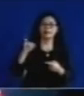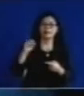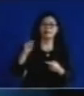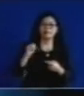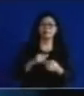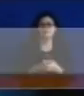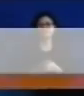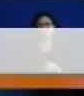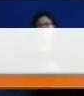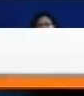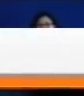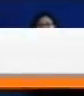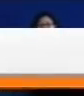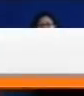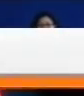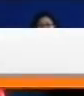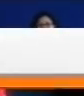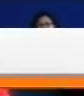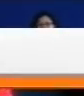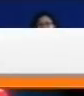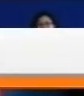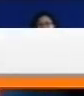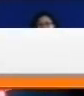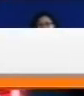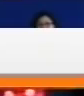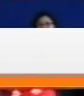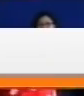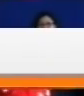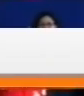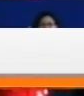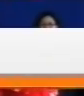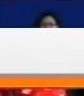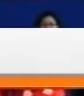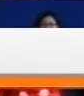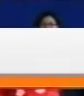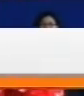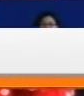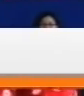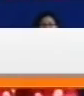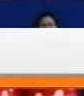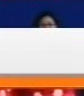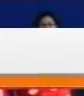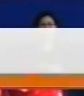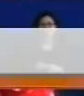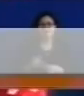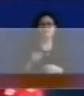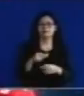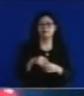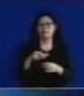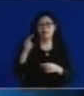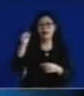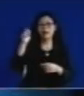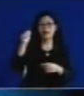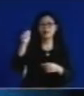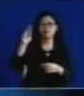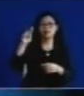cara pengalokasian anggaran. Jadi sama-sama dewan waktu itu. Jadi jangan mempersalahkan kami Mas Aim, panjang sudah jadi dewan, tata